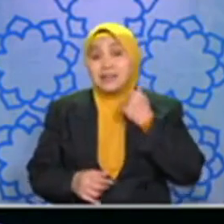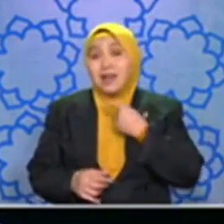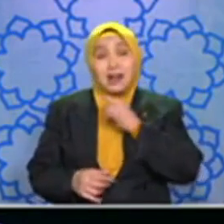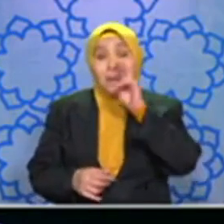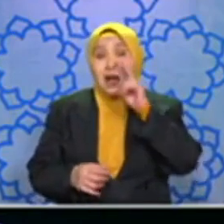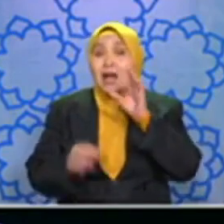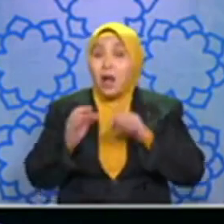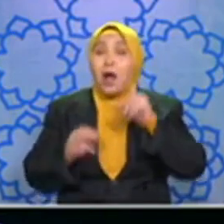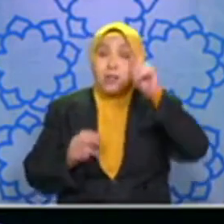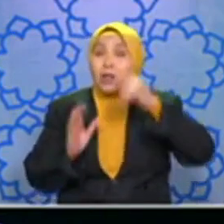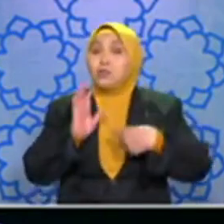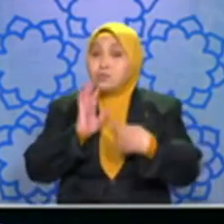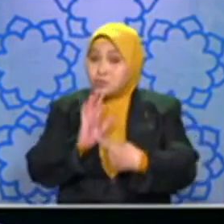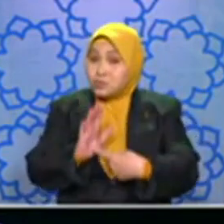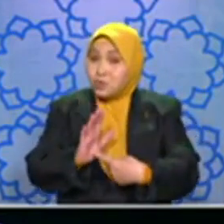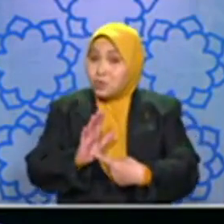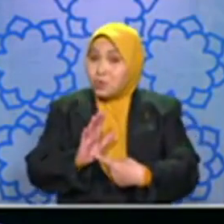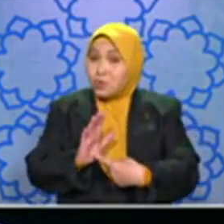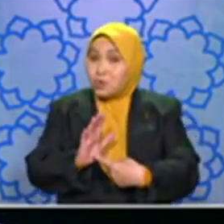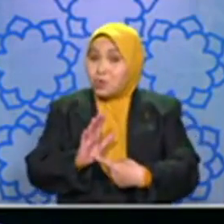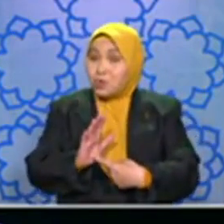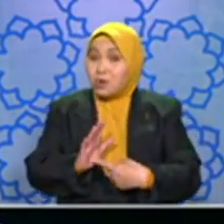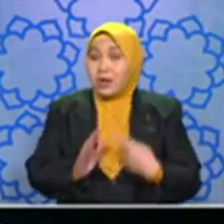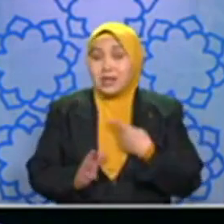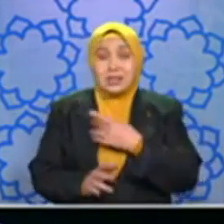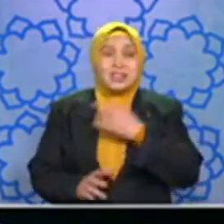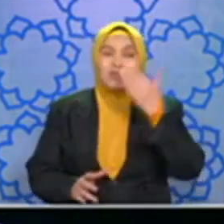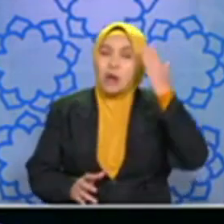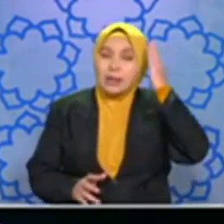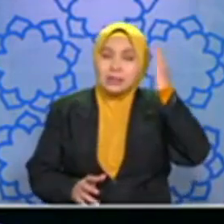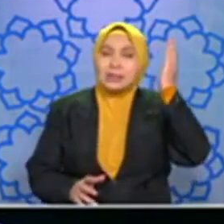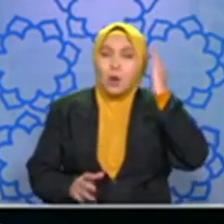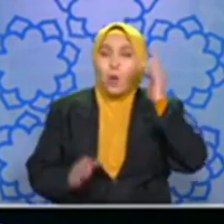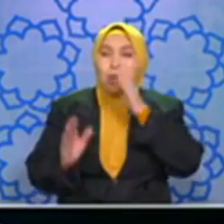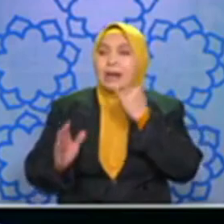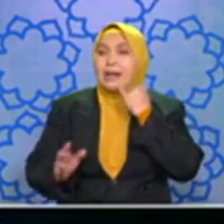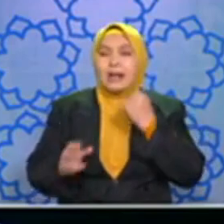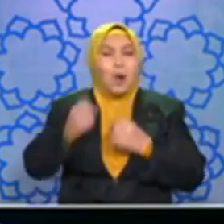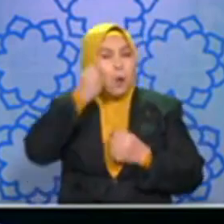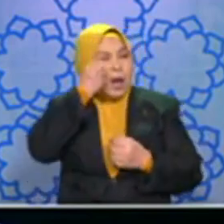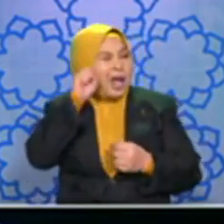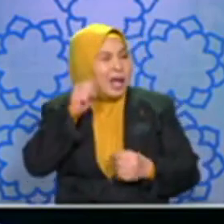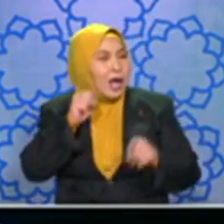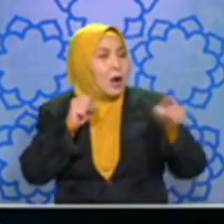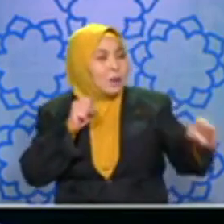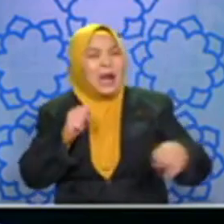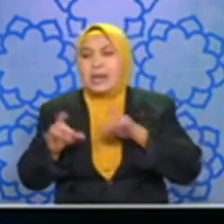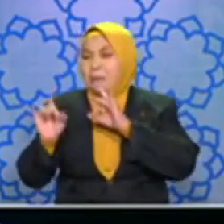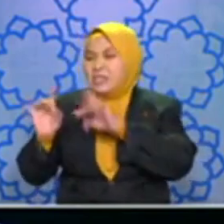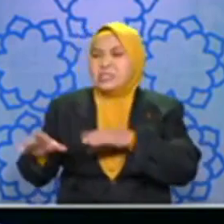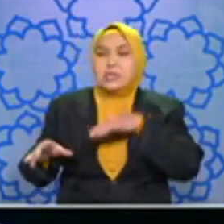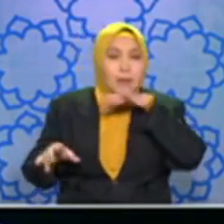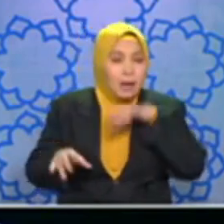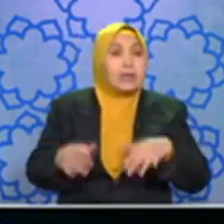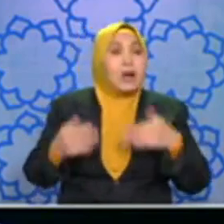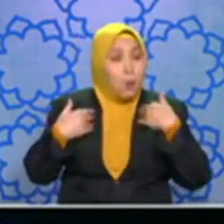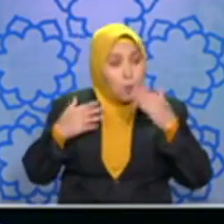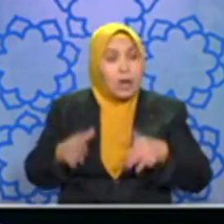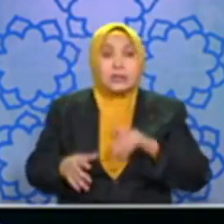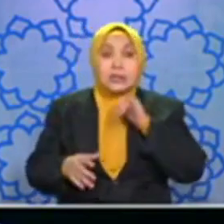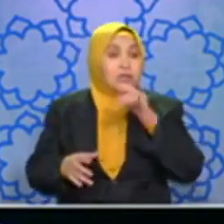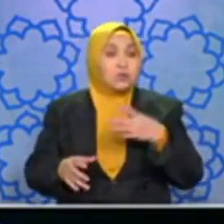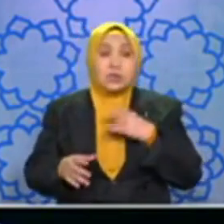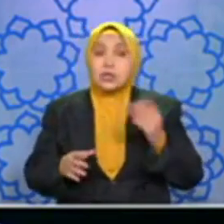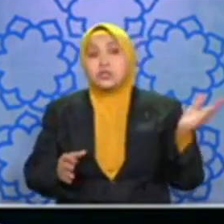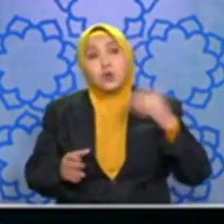Allah nampakkan, ya, kalau Allah nampakkan, kita tahu dah orang ni dengki, orang ni engkar, orang ni benci Nabi Muhammad. Ada orang tak suka kalau cakap jom